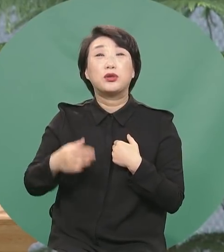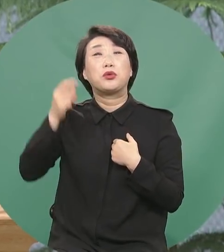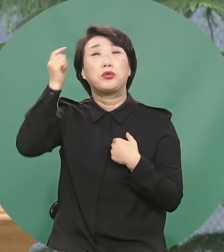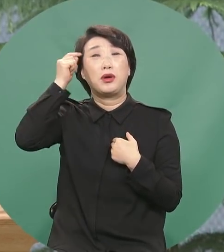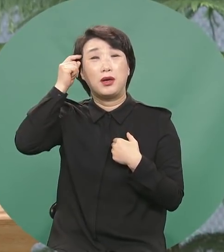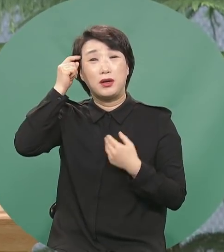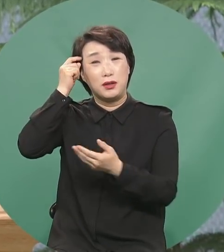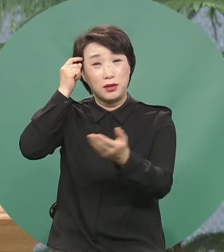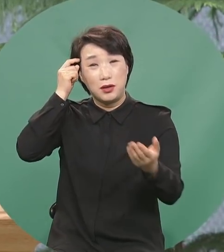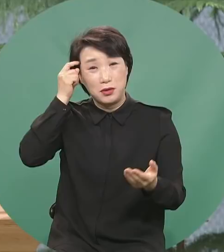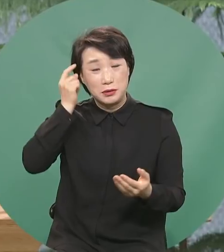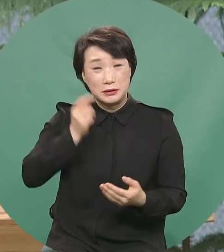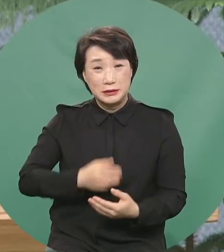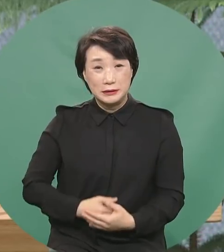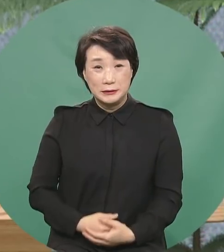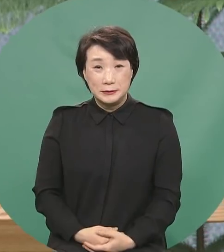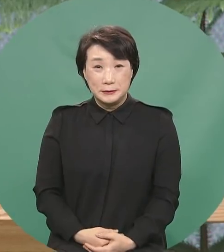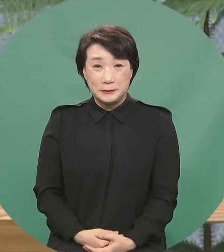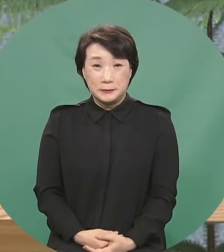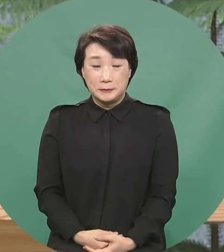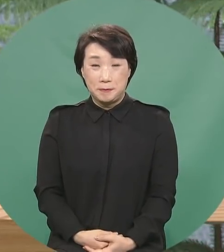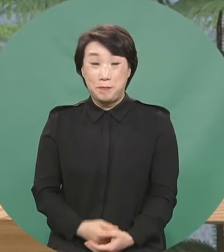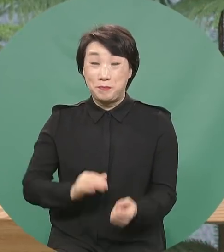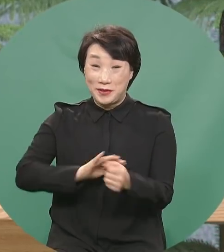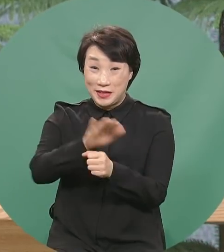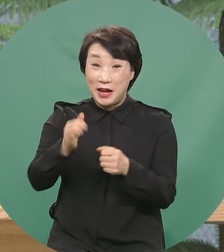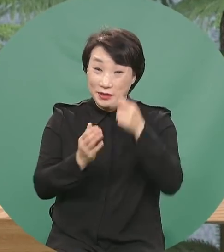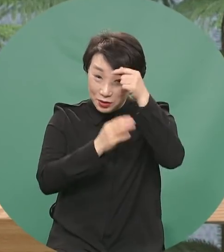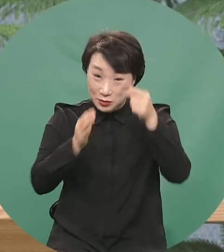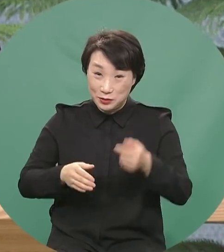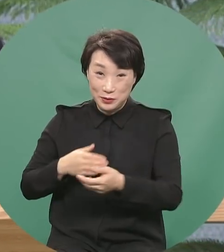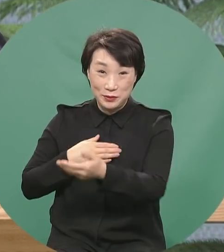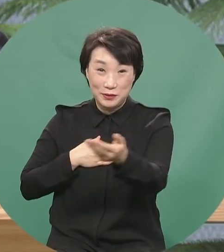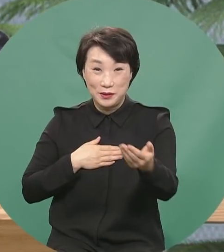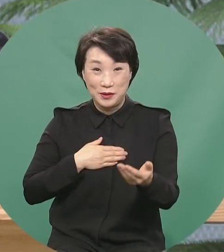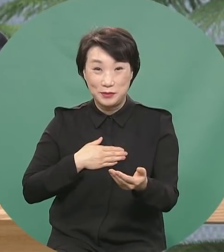않는가? 응? 사랑하는 여러분,